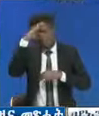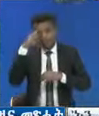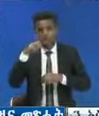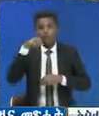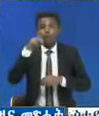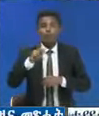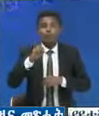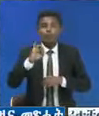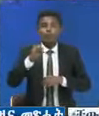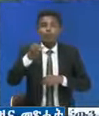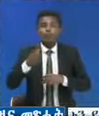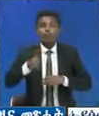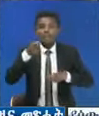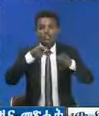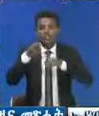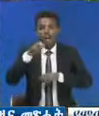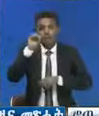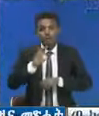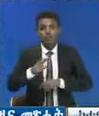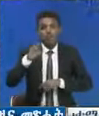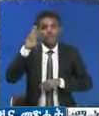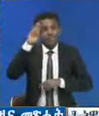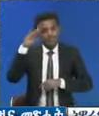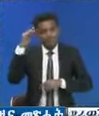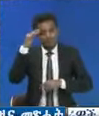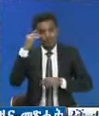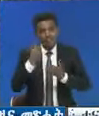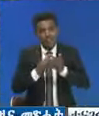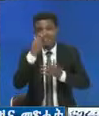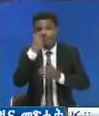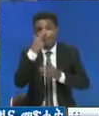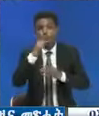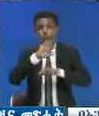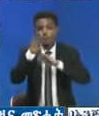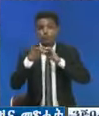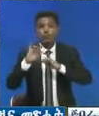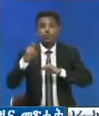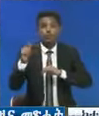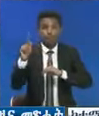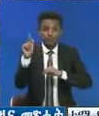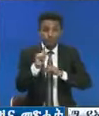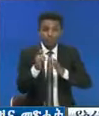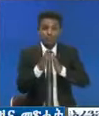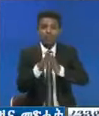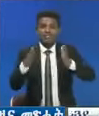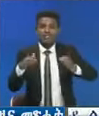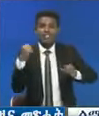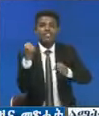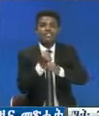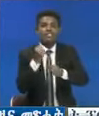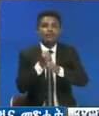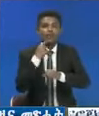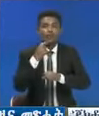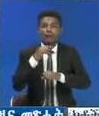ዋና አስተዳዳሪ አቶ ሰይድ መሐመድ ይህንን ተሞክሮ በሁሉም ዞኖች ለማስፋት እየሰራን ነው ብለዋል። በ24ቱም